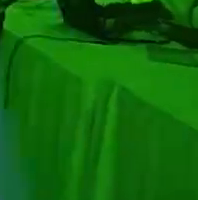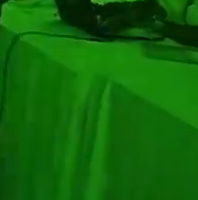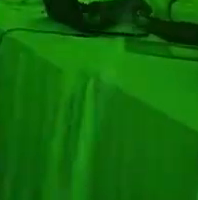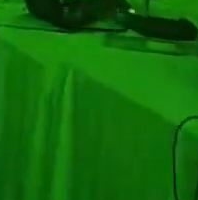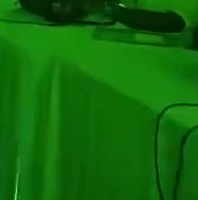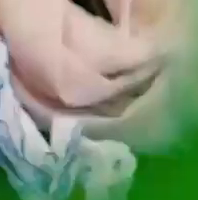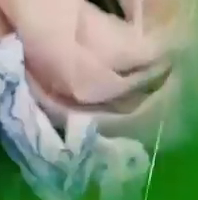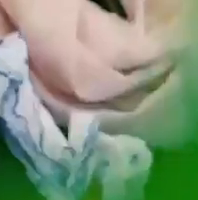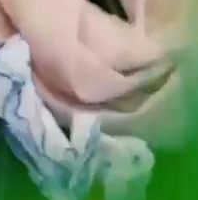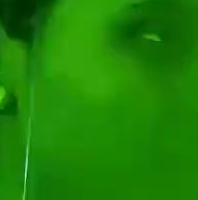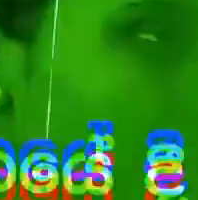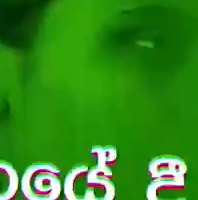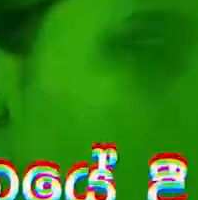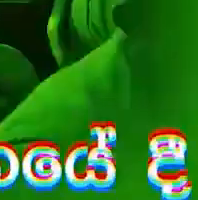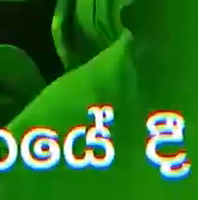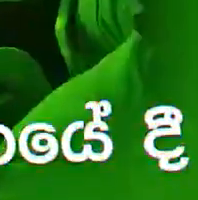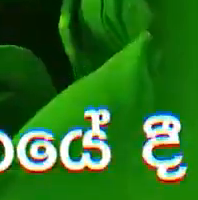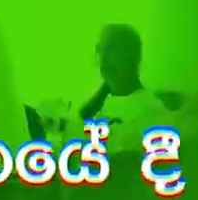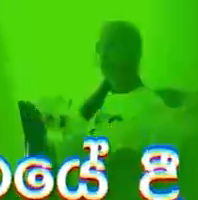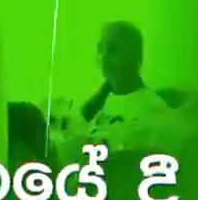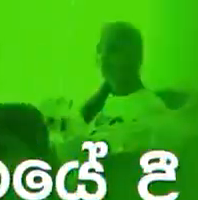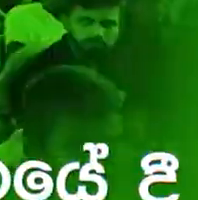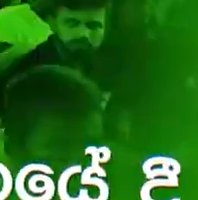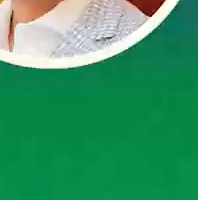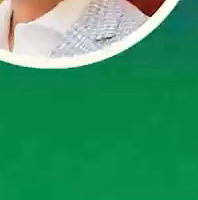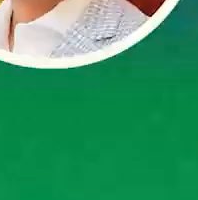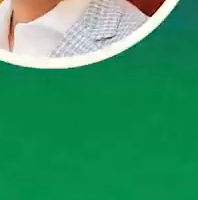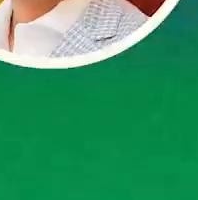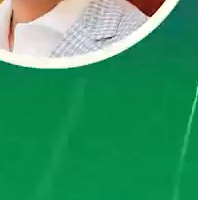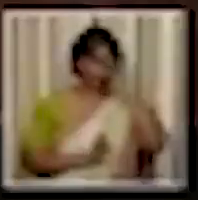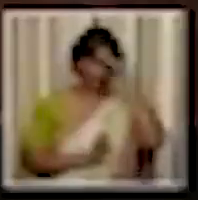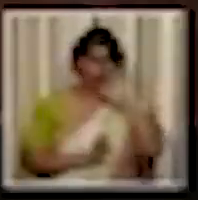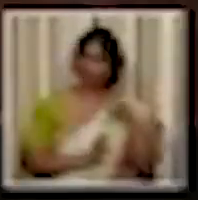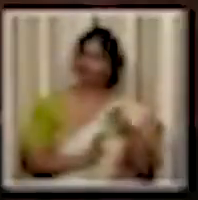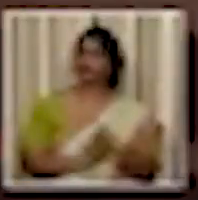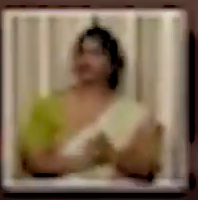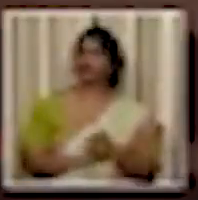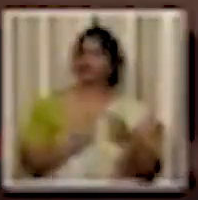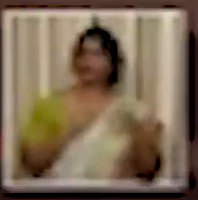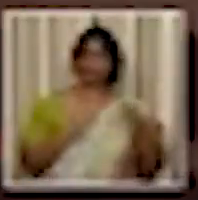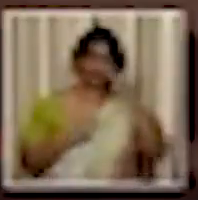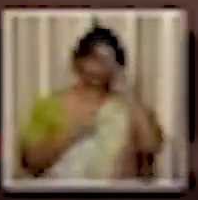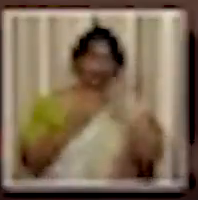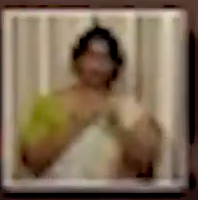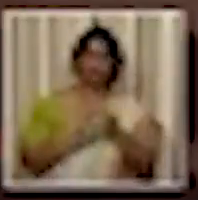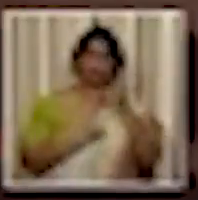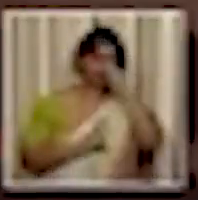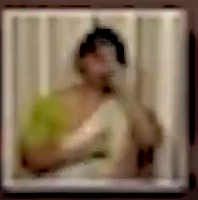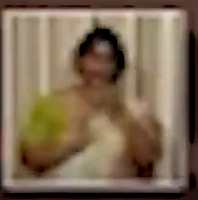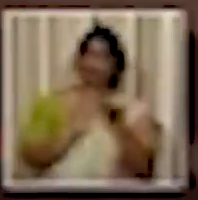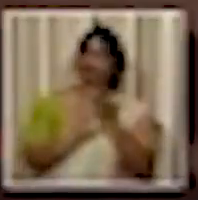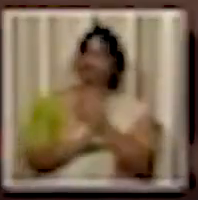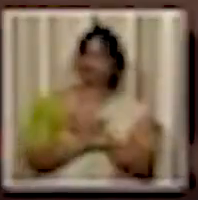ජයගමු ශ්‍රී ලංකා ජූලි 12-13 කිලිනොච්චිය මධ්‍ය මහාවිද්‍යාලයේ ක්‍රීඩාංගණයේදී විපක්ෂ නායක සජිත් ප්‍රේමදාස මහතා